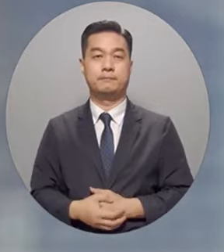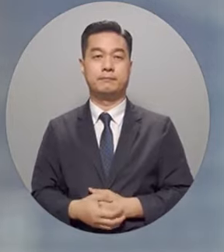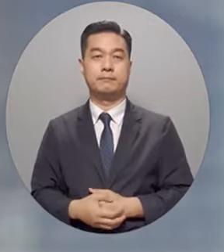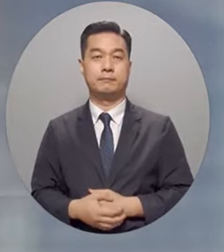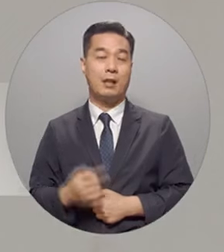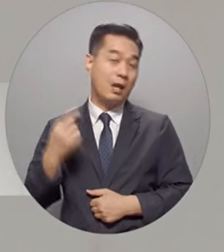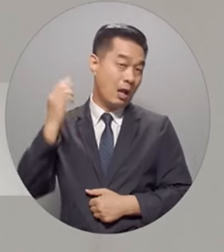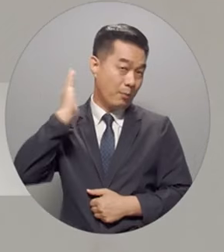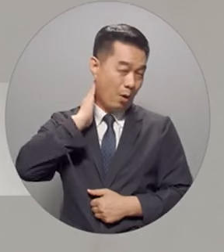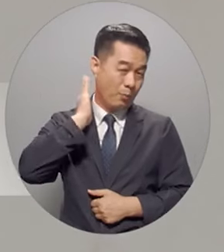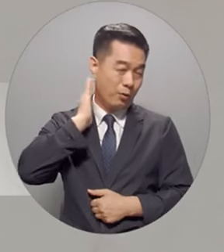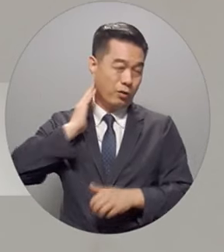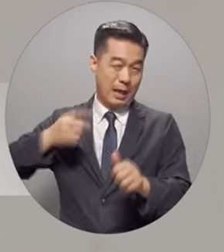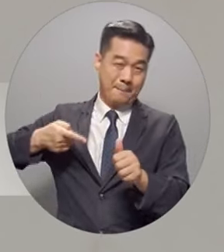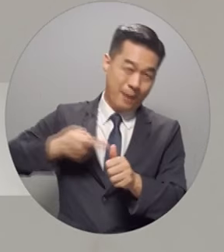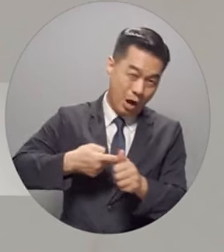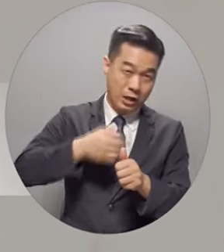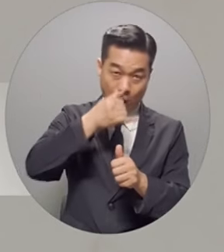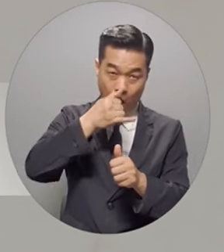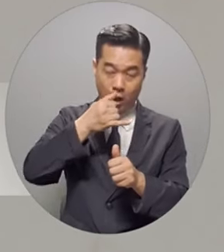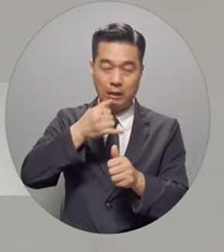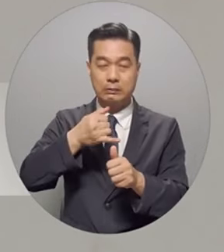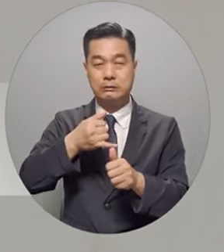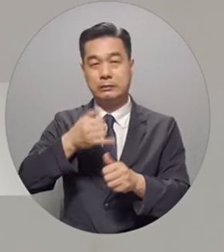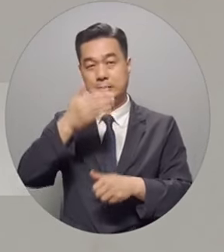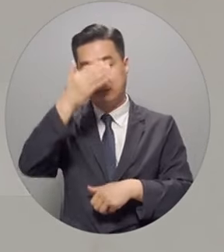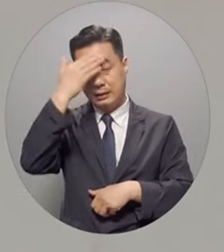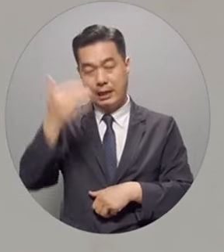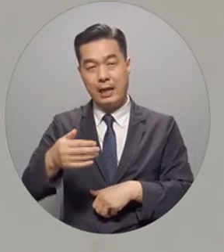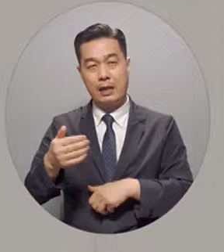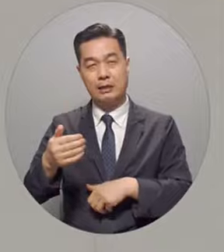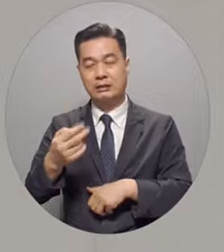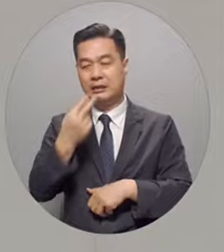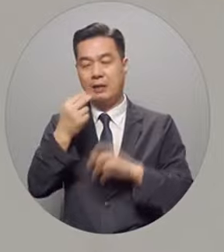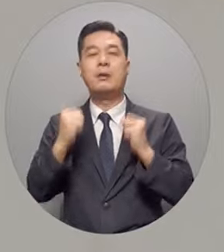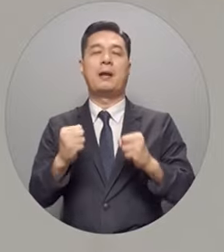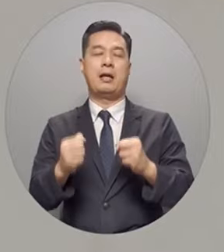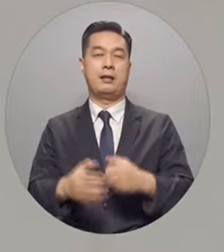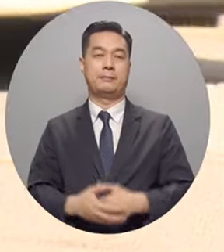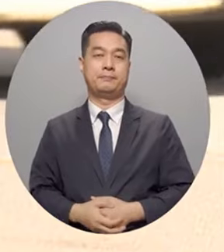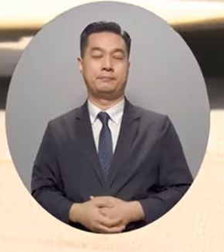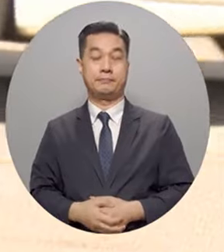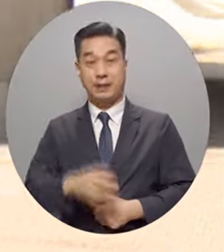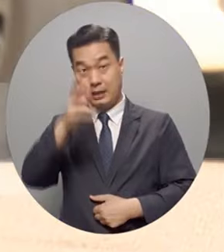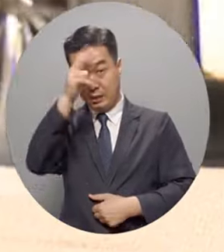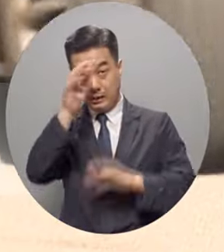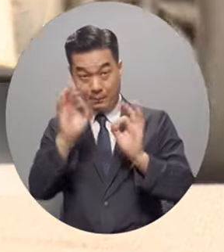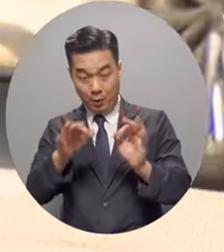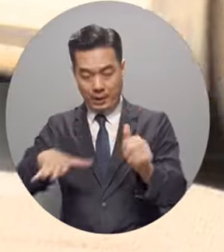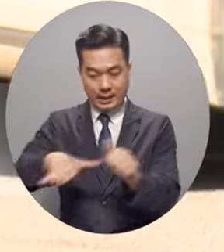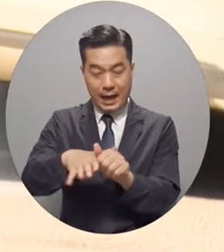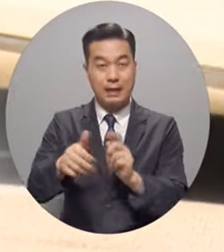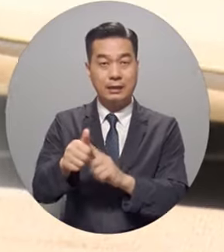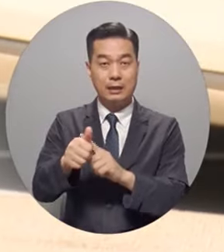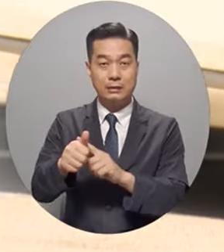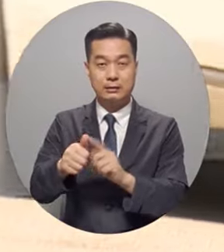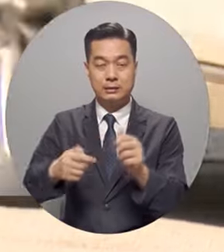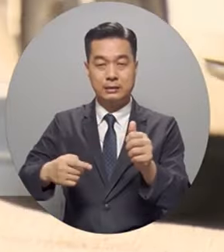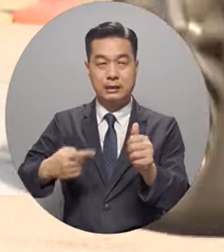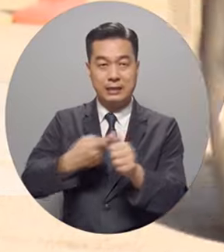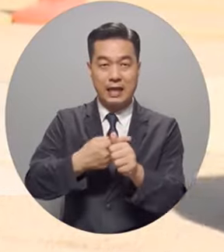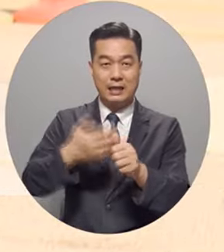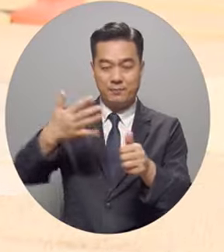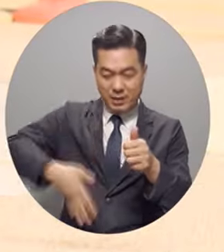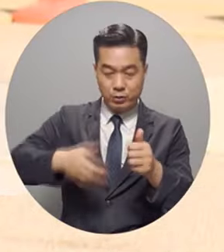이씨는 병원으로 옮겨졌는데 생명에는 지장이 없는 것으로 알려졌습니다 경찰은 가해 남성을 살인미수 혐의로 체포해